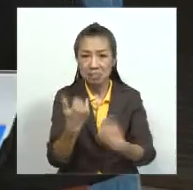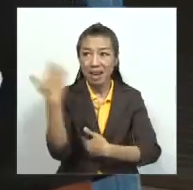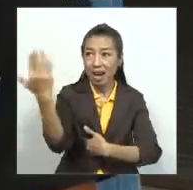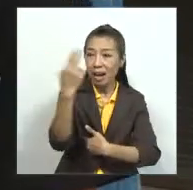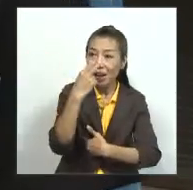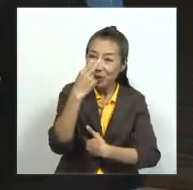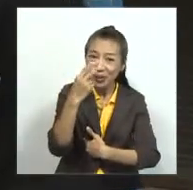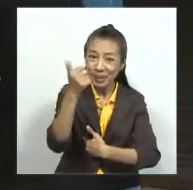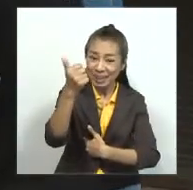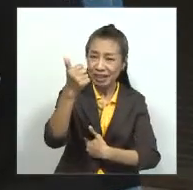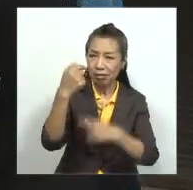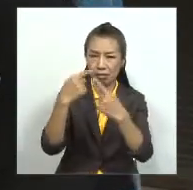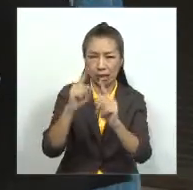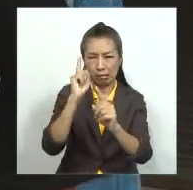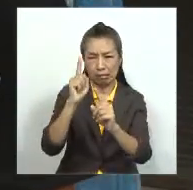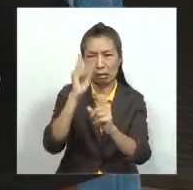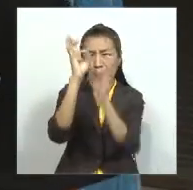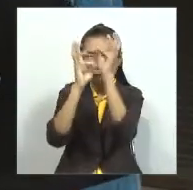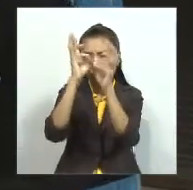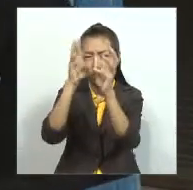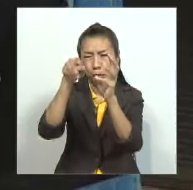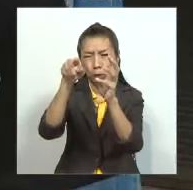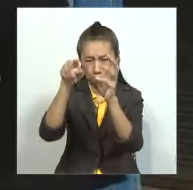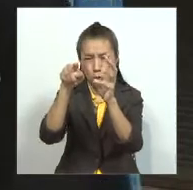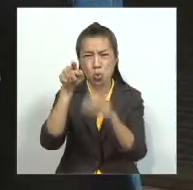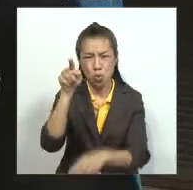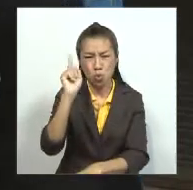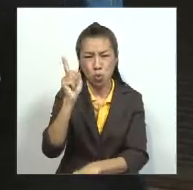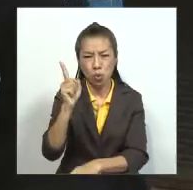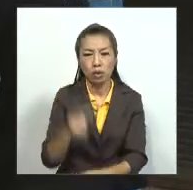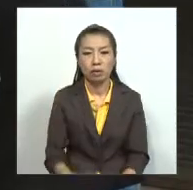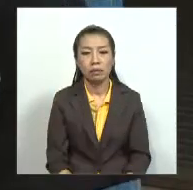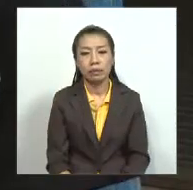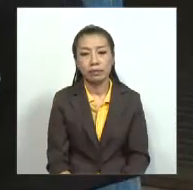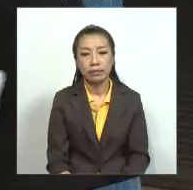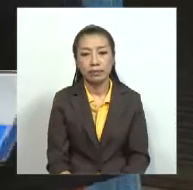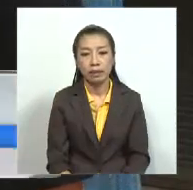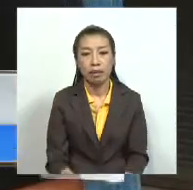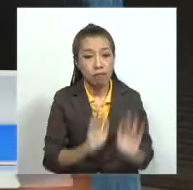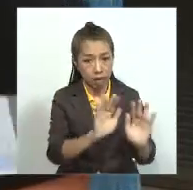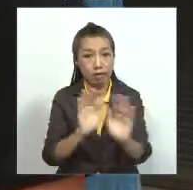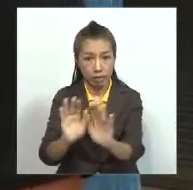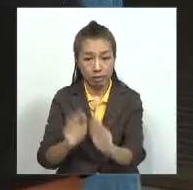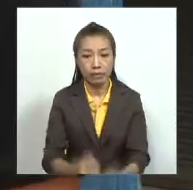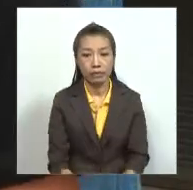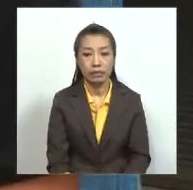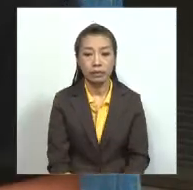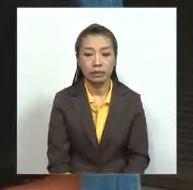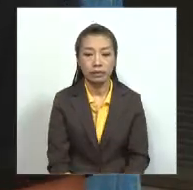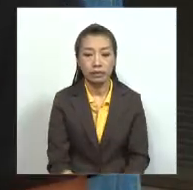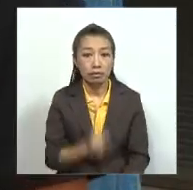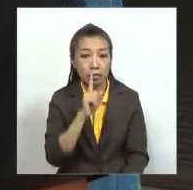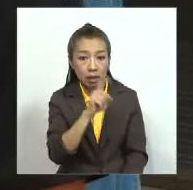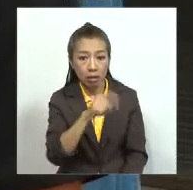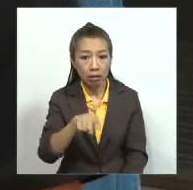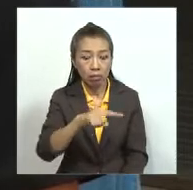มือนจะปลอดโปร่งแต่มันก็เป็นมลพิษอยู่ดีอ่ะควันมันไม่หายไปไหนอ่ะครับฝากด้วย เพราะพออากาศมันเป็น